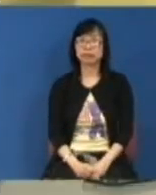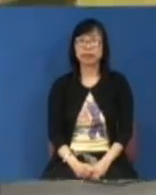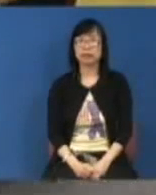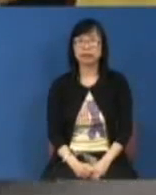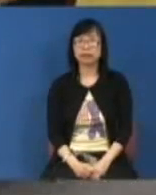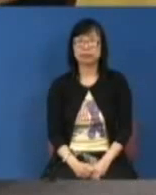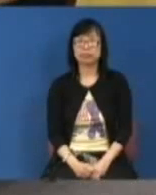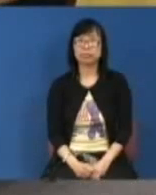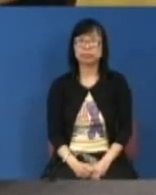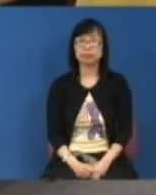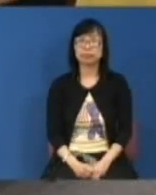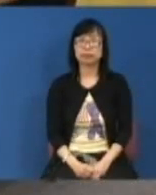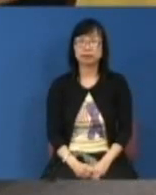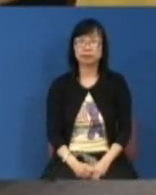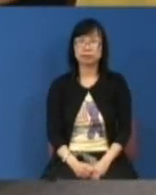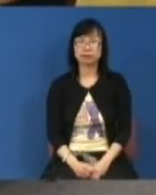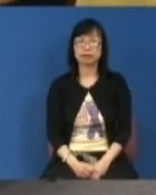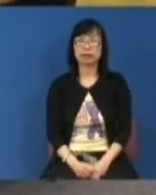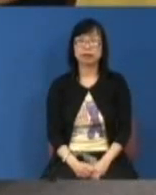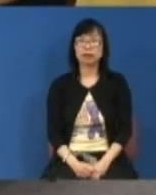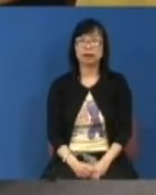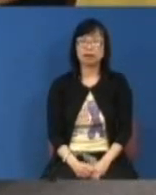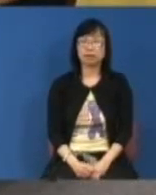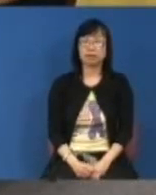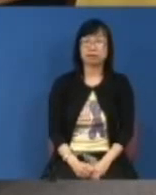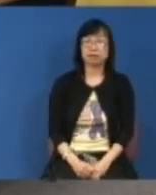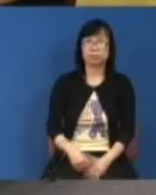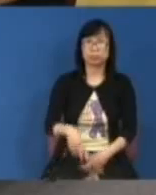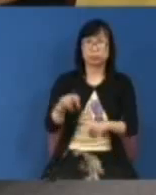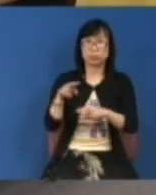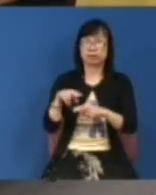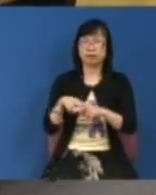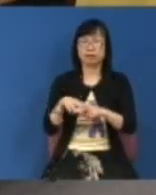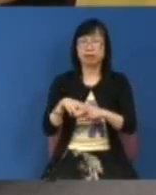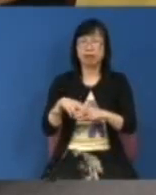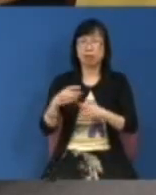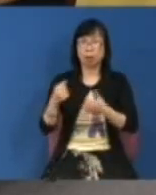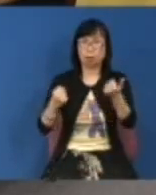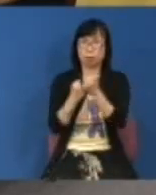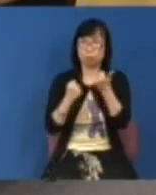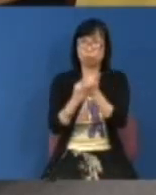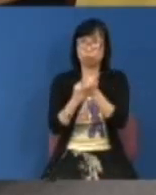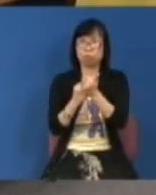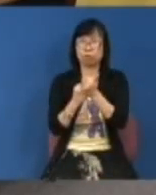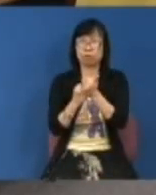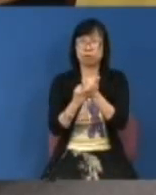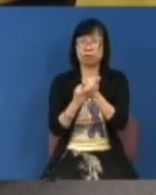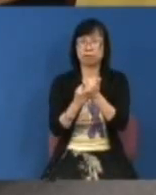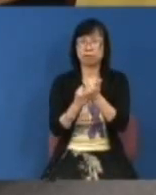係咪啊？呢、這個郭飛鴻雖然家係和平，但係佢真係支持大石村啲人去